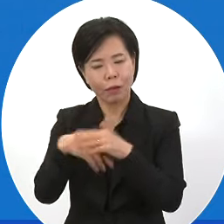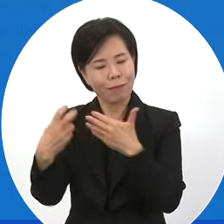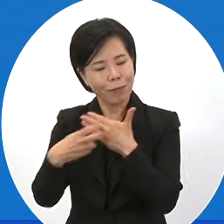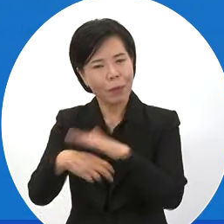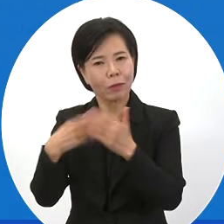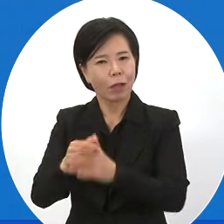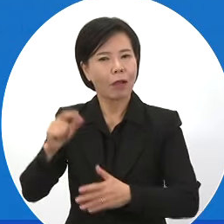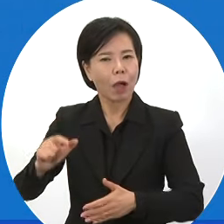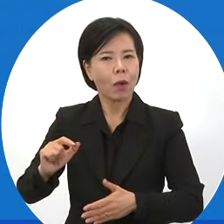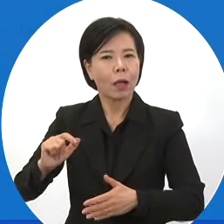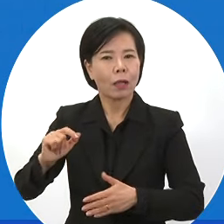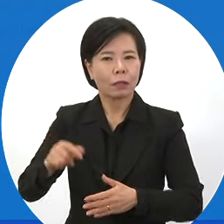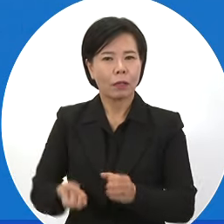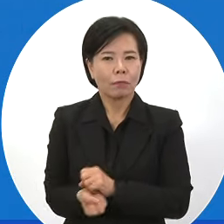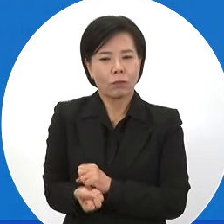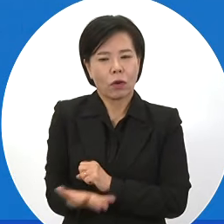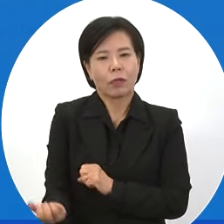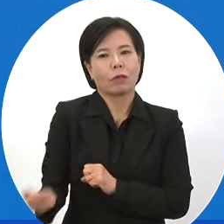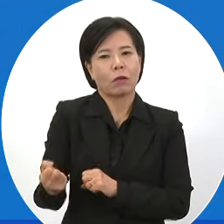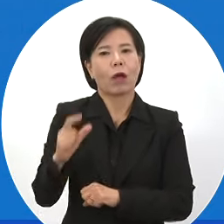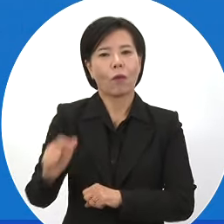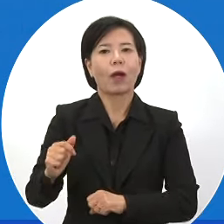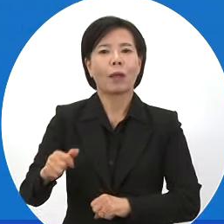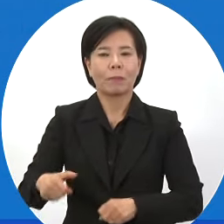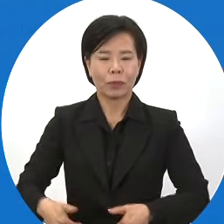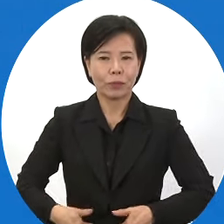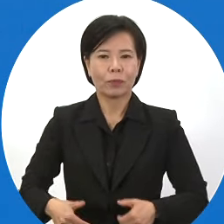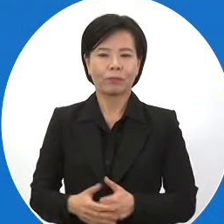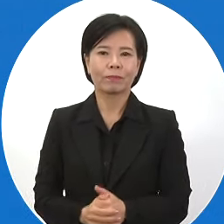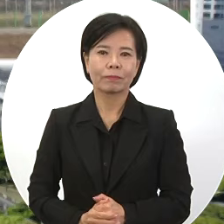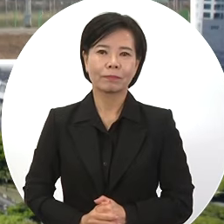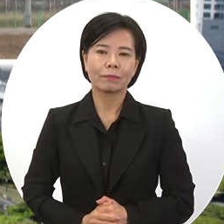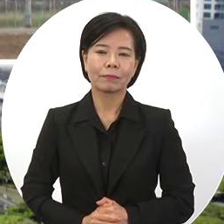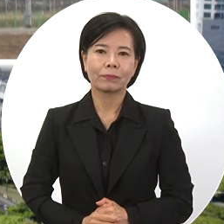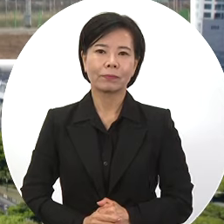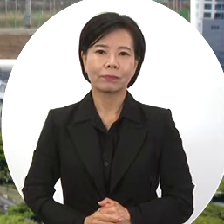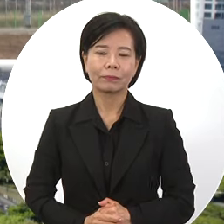강화시키는 그런 역량이 보다 더 강화할 수 있도록 봅니다.